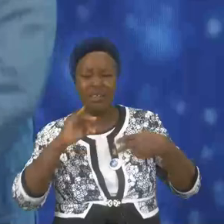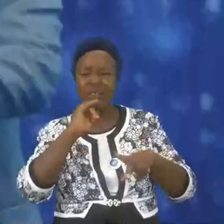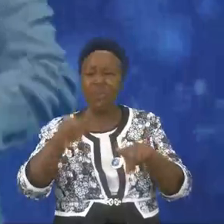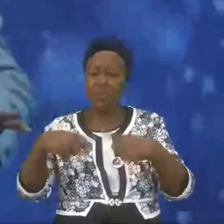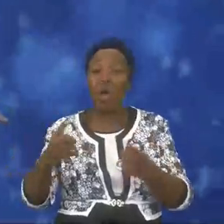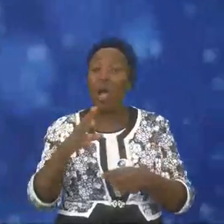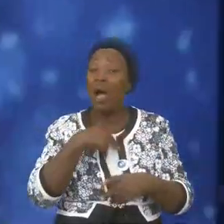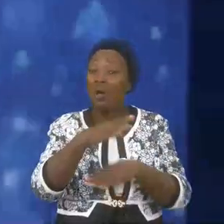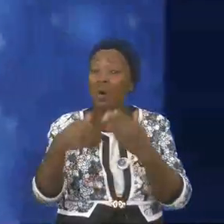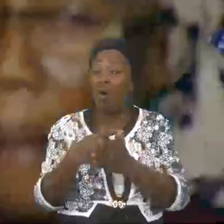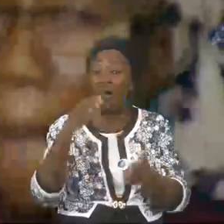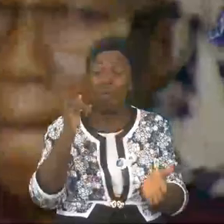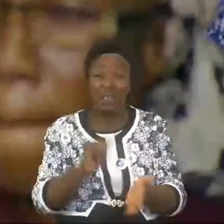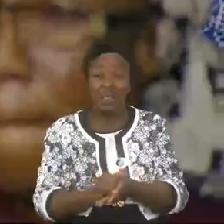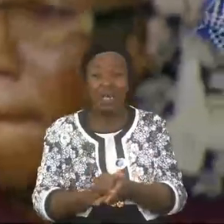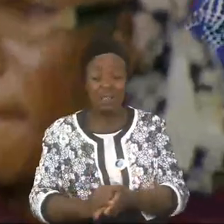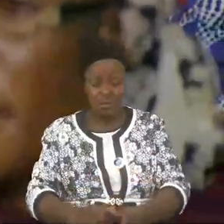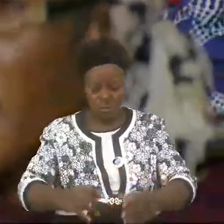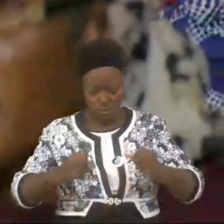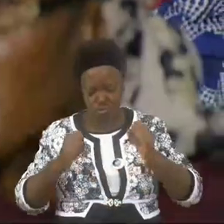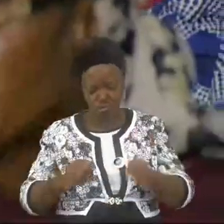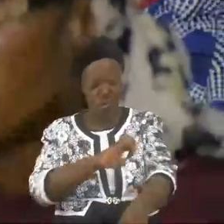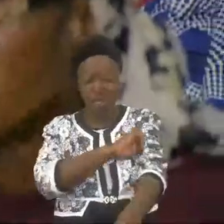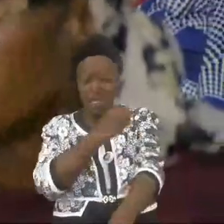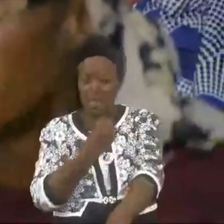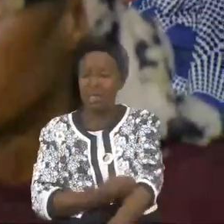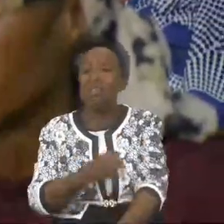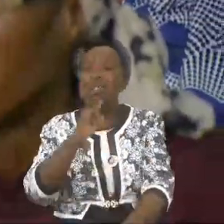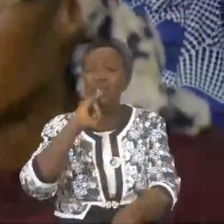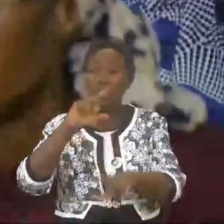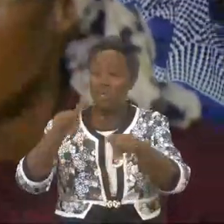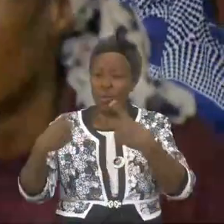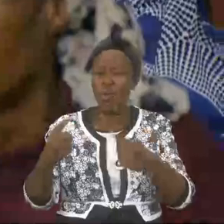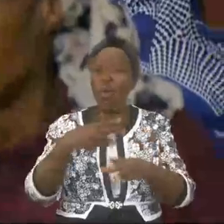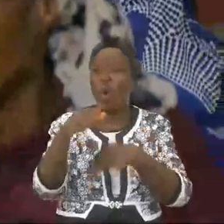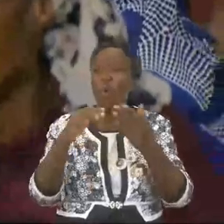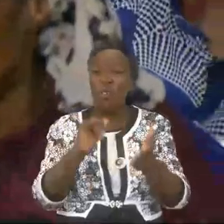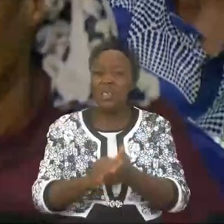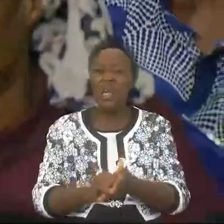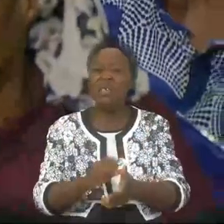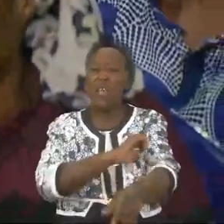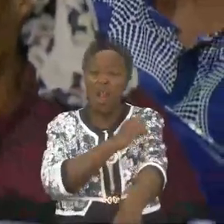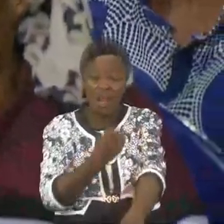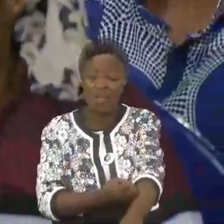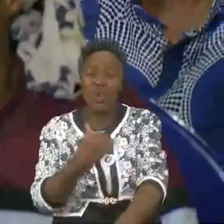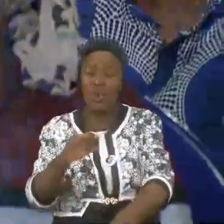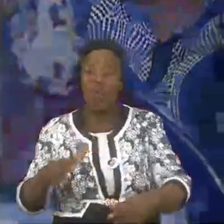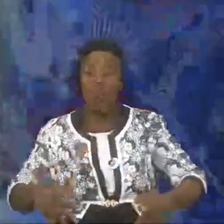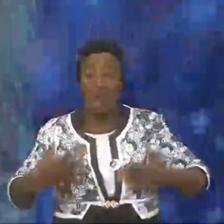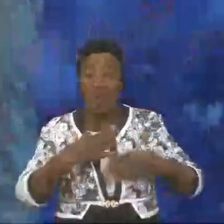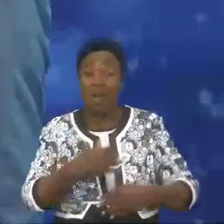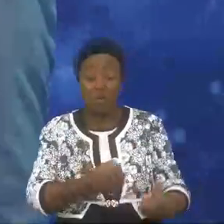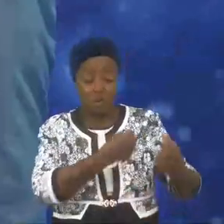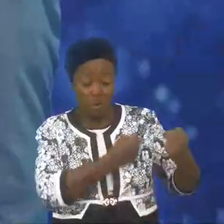partie. Cette capacité est partie. Cette force de la vie et